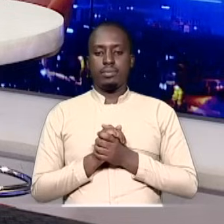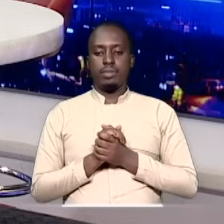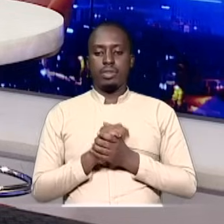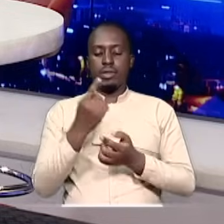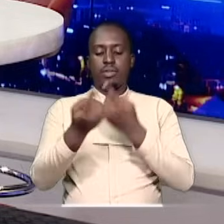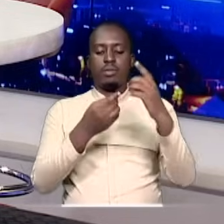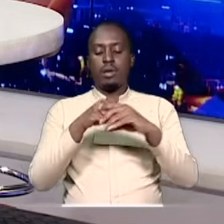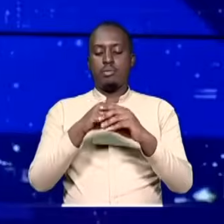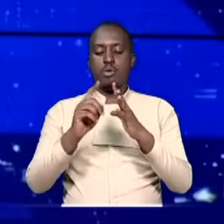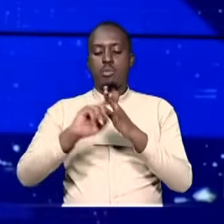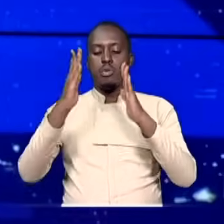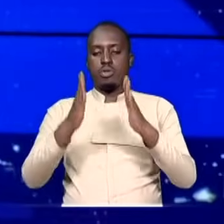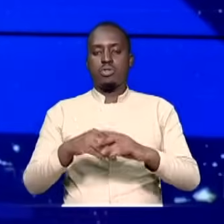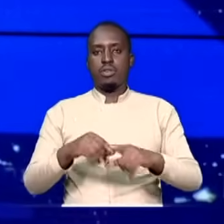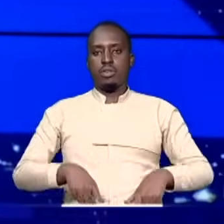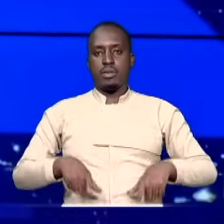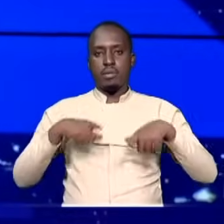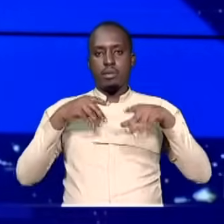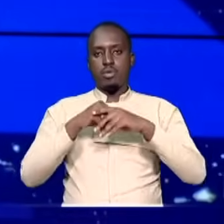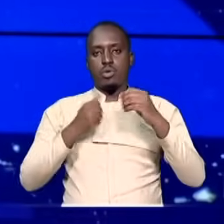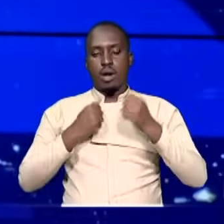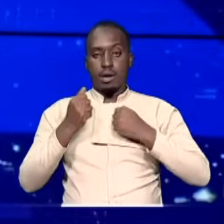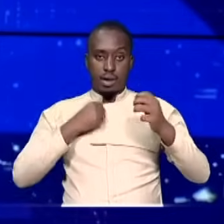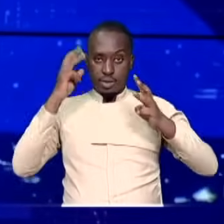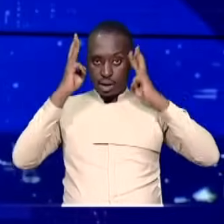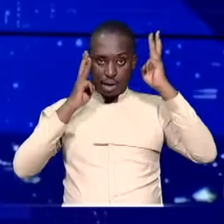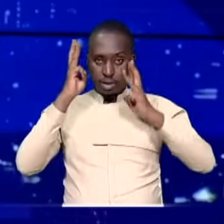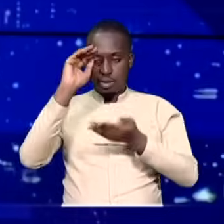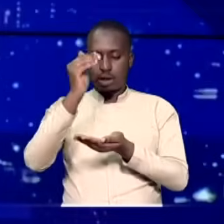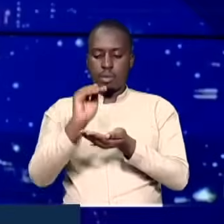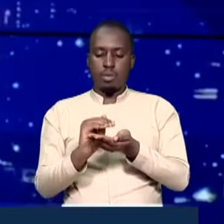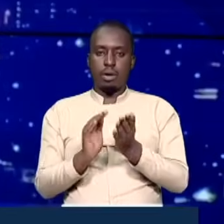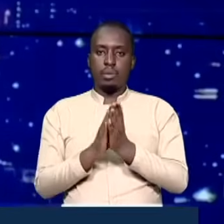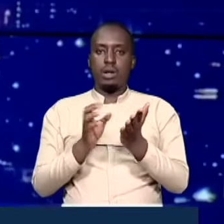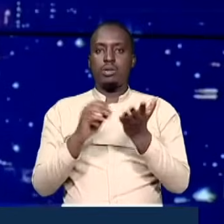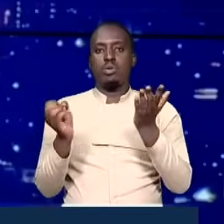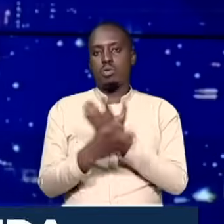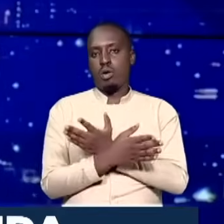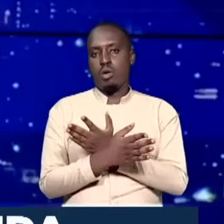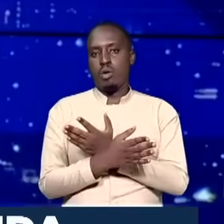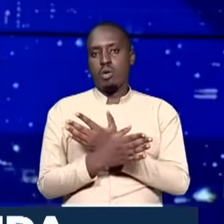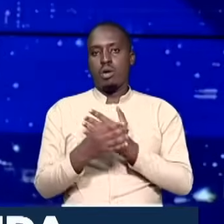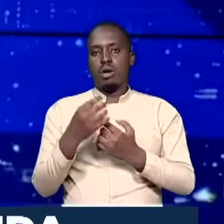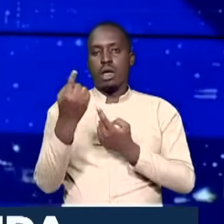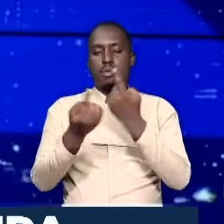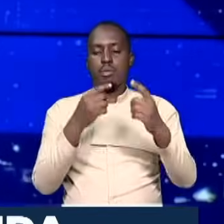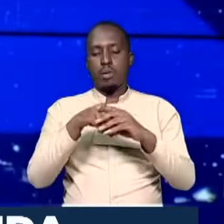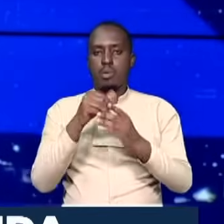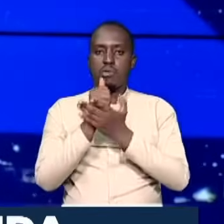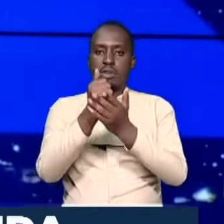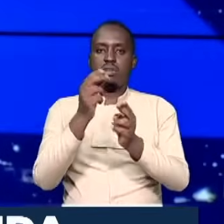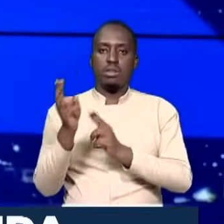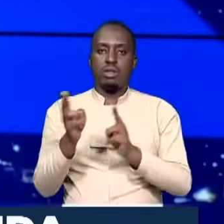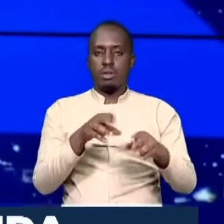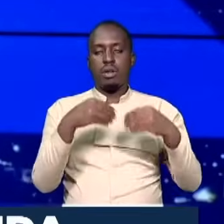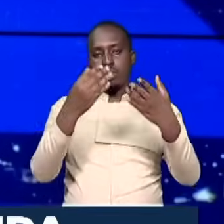Zimwe mu mpunzi ziba mu Rwanda zihangayikishijwe n'igabanuka ndetse n'ikurwaho rya bumwe mu bufasha zisanzwe